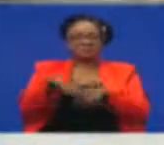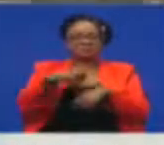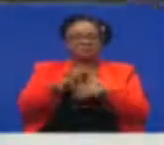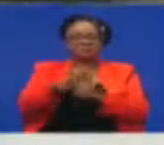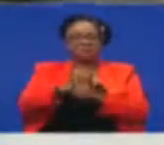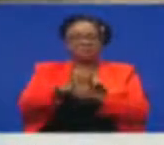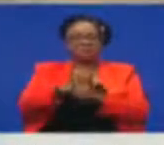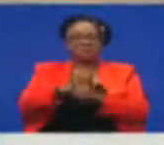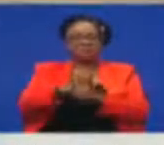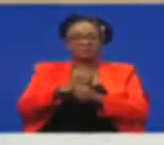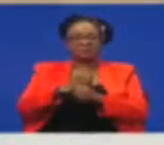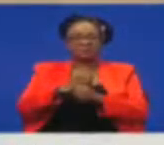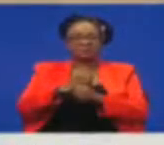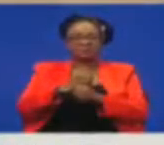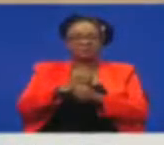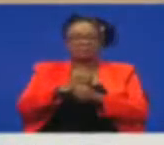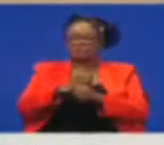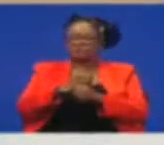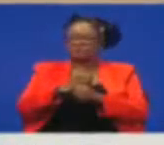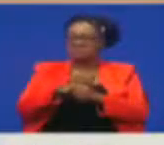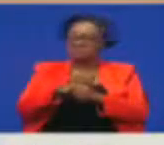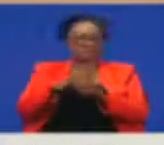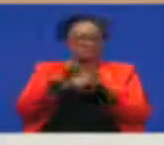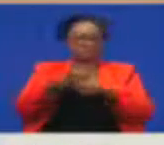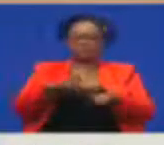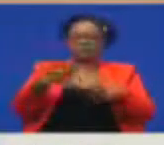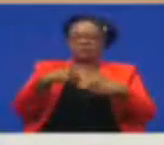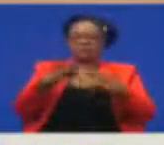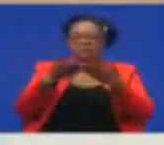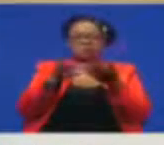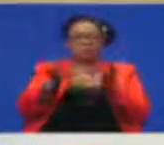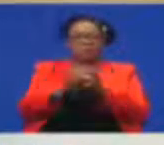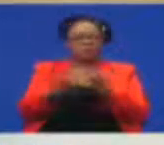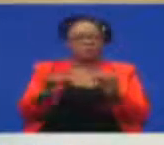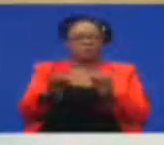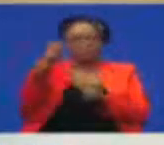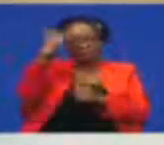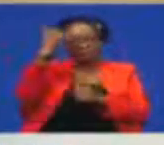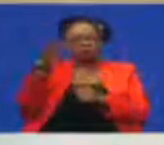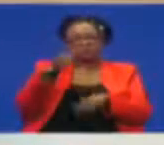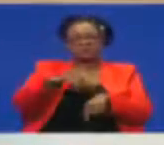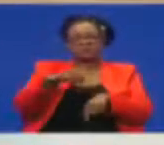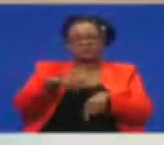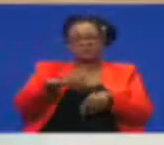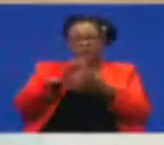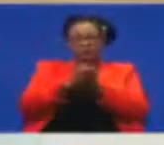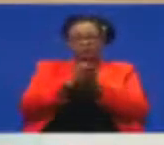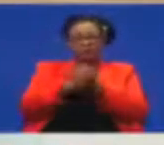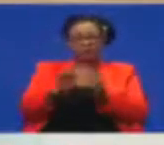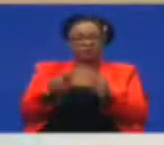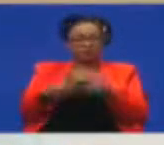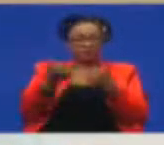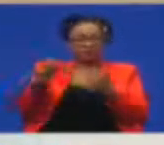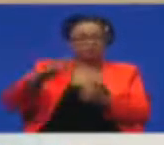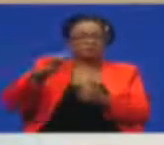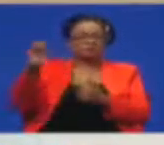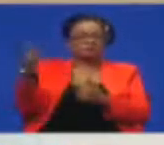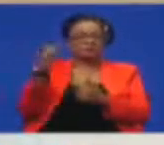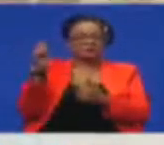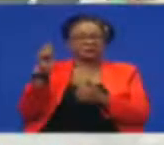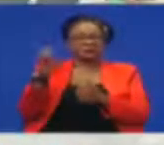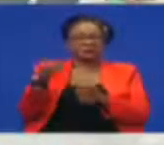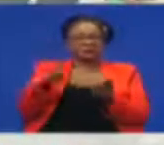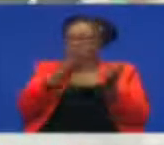imefanya peace ama amani imekosekana. Because hii handshake vile ilifanyika, tunaona ya kwamba president alitupa deputy wake